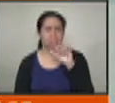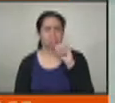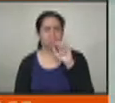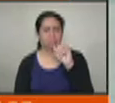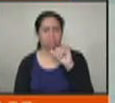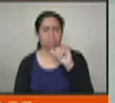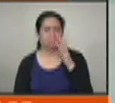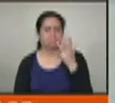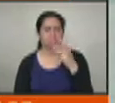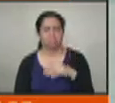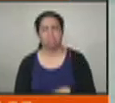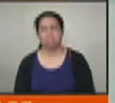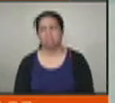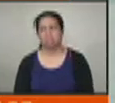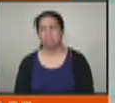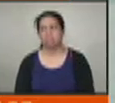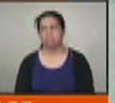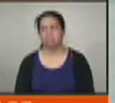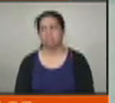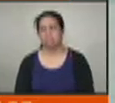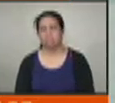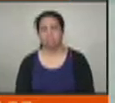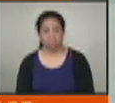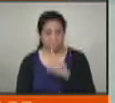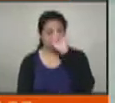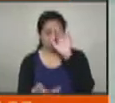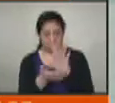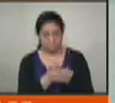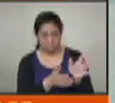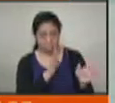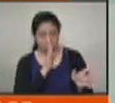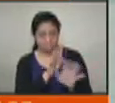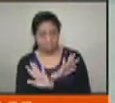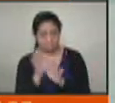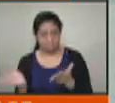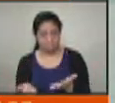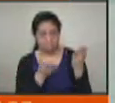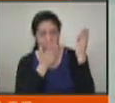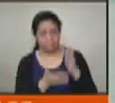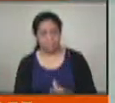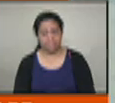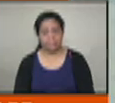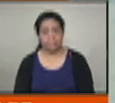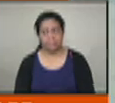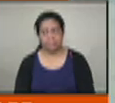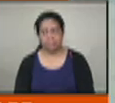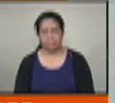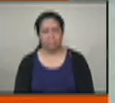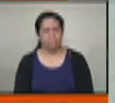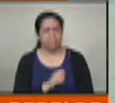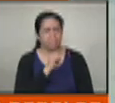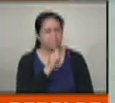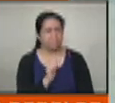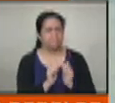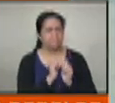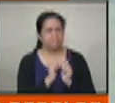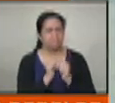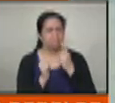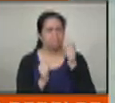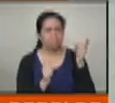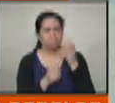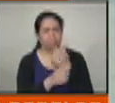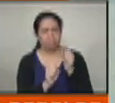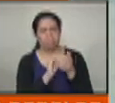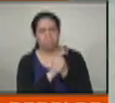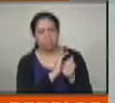Ay, Maylin po, Maylin. Ah. So naniniwala ka naman doon sa sinabi niya, huwag mong dalhin. Hindi naman po, siyempre kasi po sila po yung